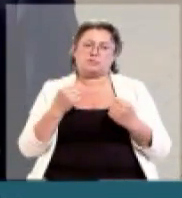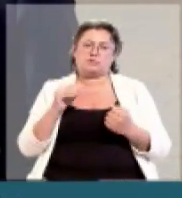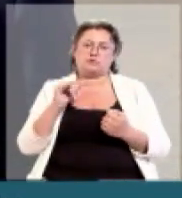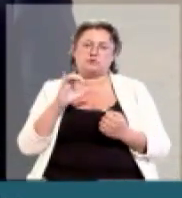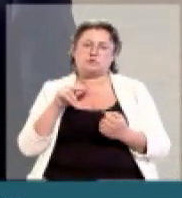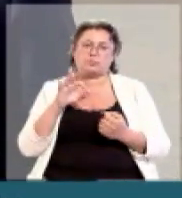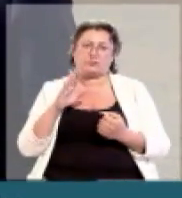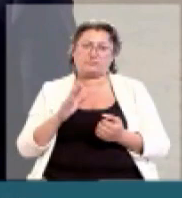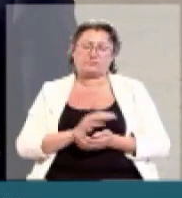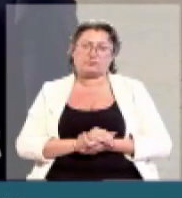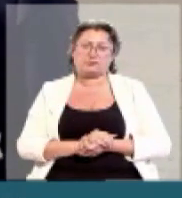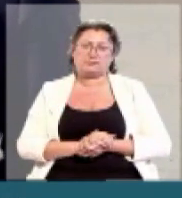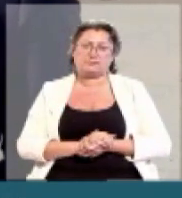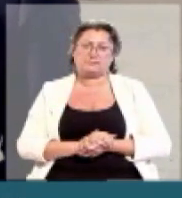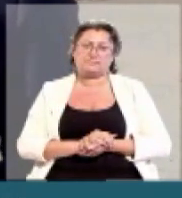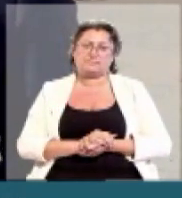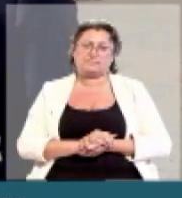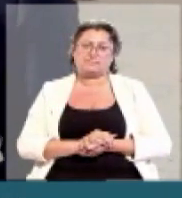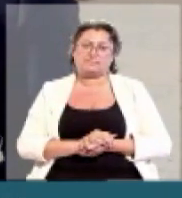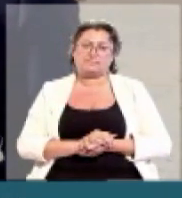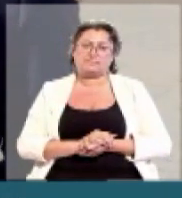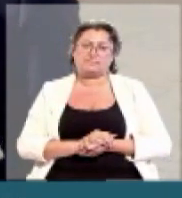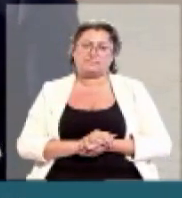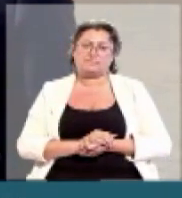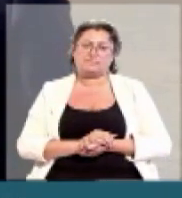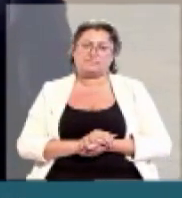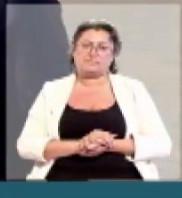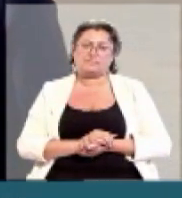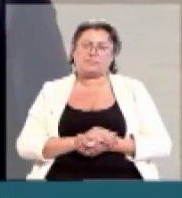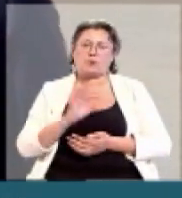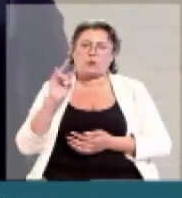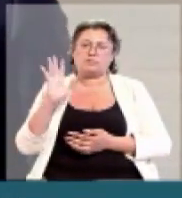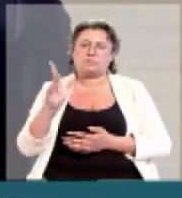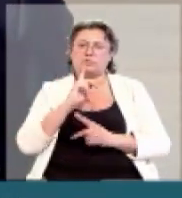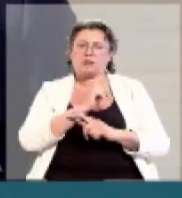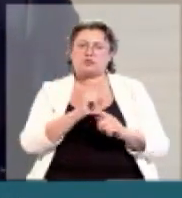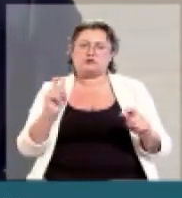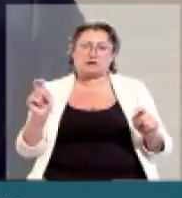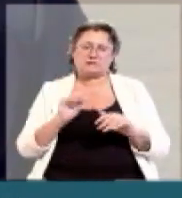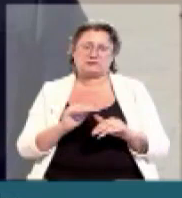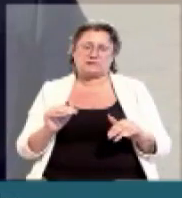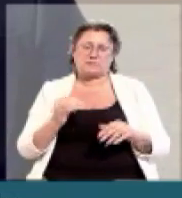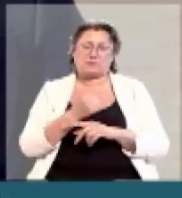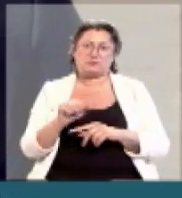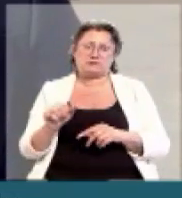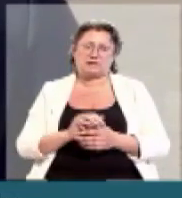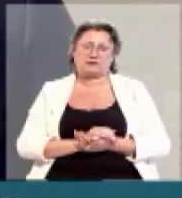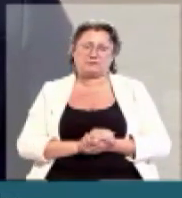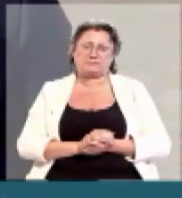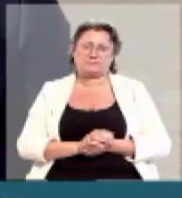Жусупов. Это наш главный гость, где также он будет награждать наших юных спортсменов.